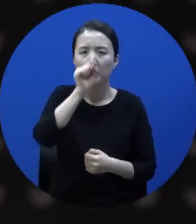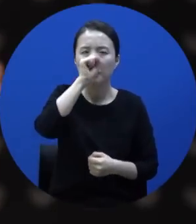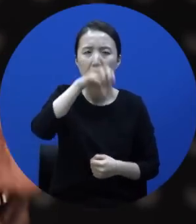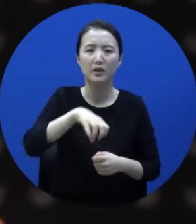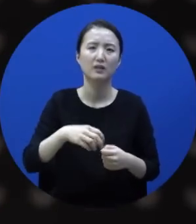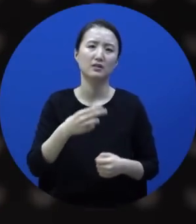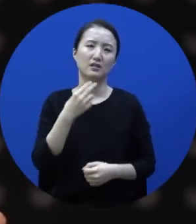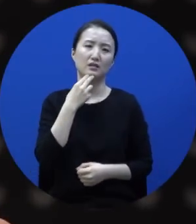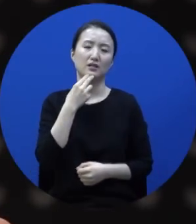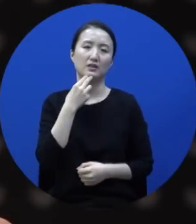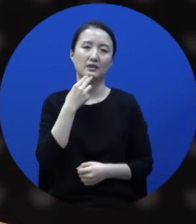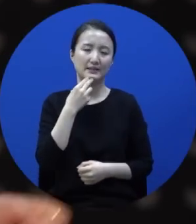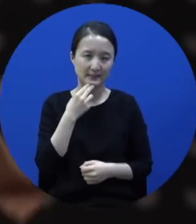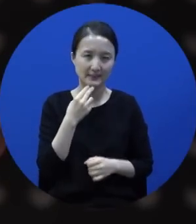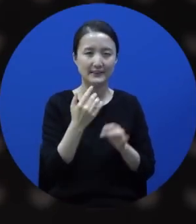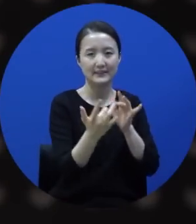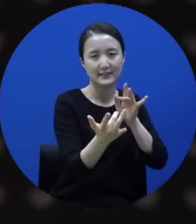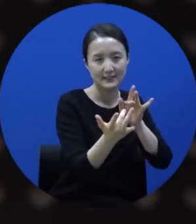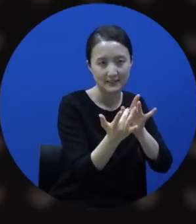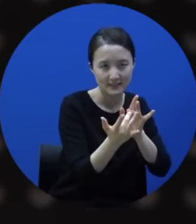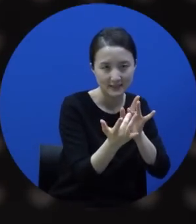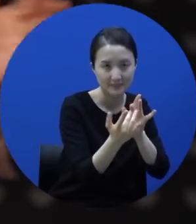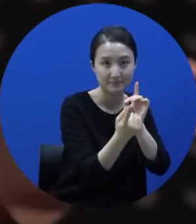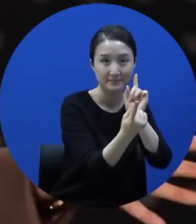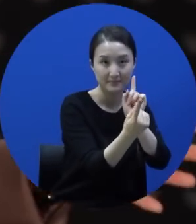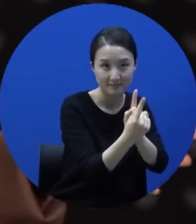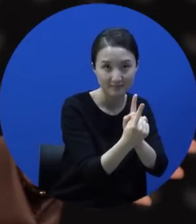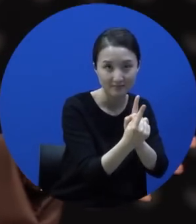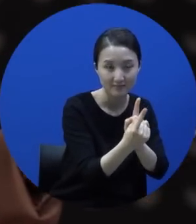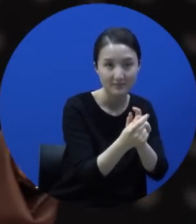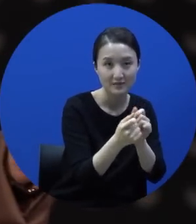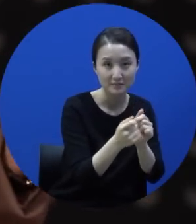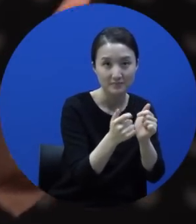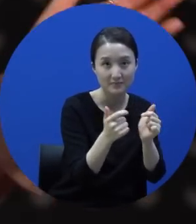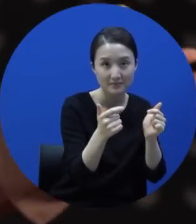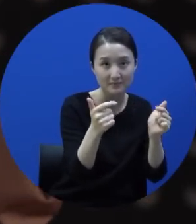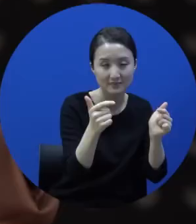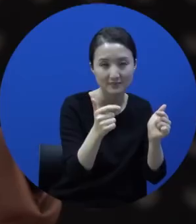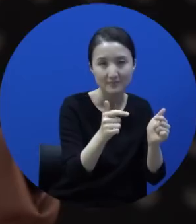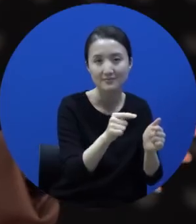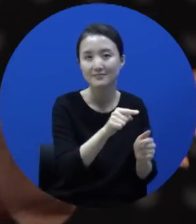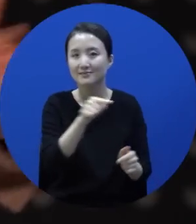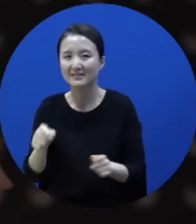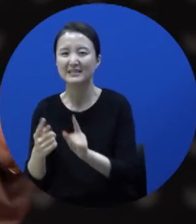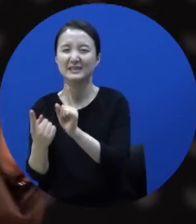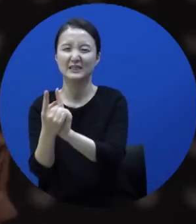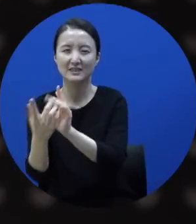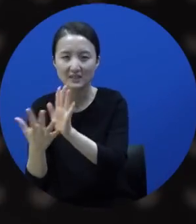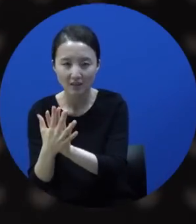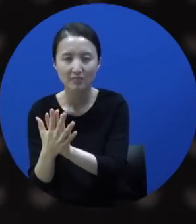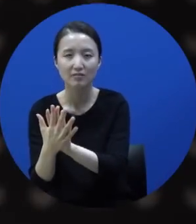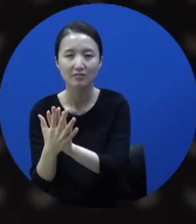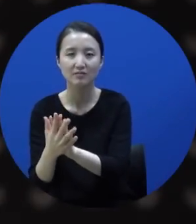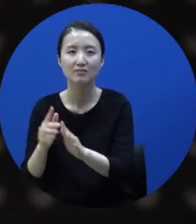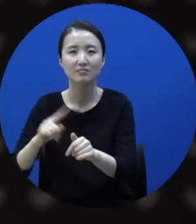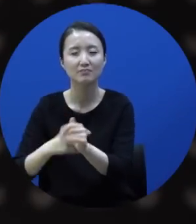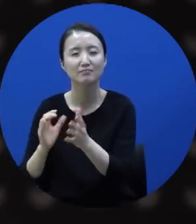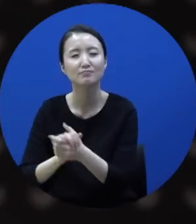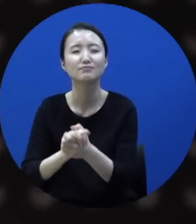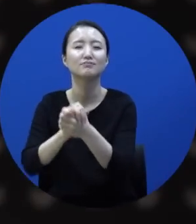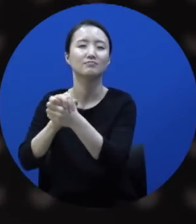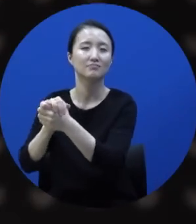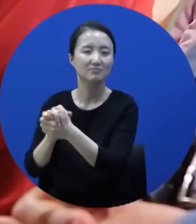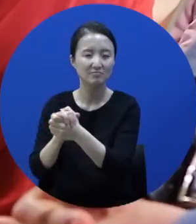나가서 온라인에서의 관계들이 자꾸 밖으로 나가서 오프라인으로 이어지고 그 모임 안에서 서로 관계를 맺어가는